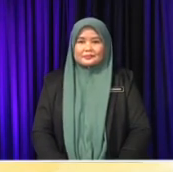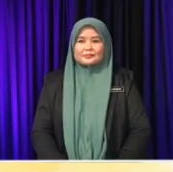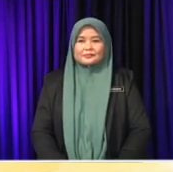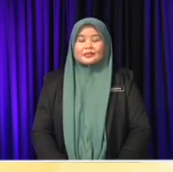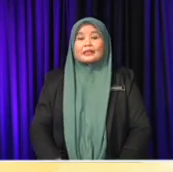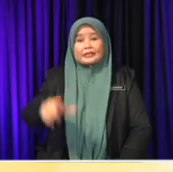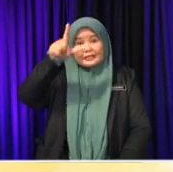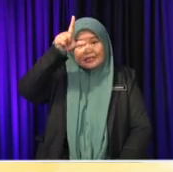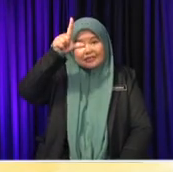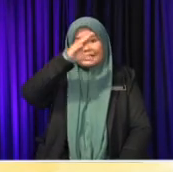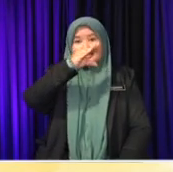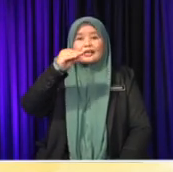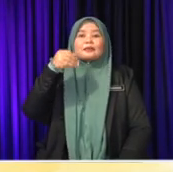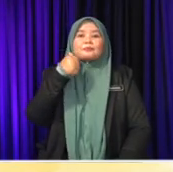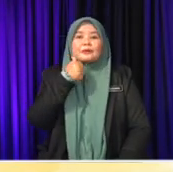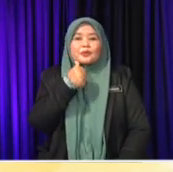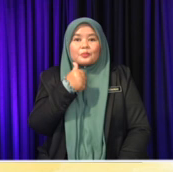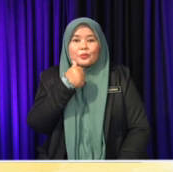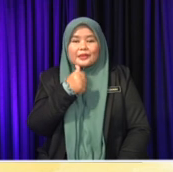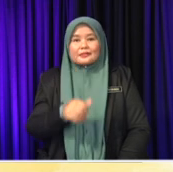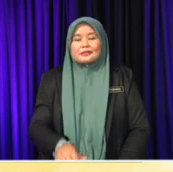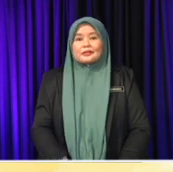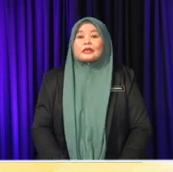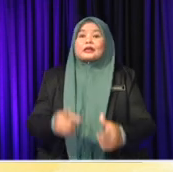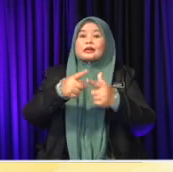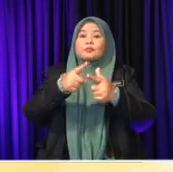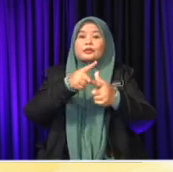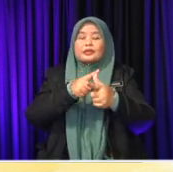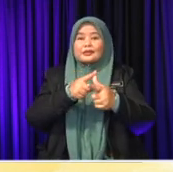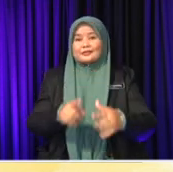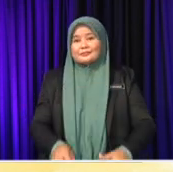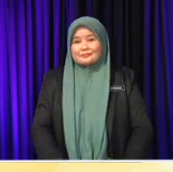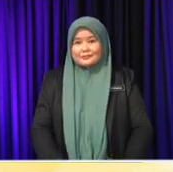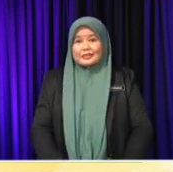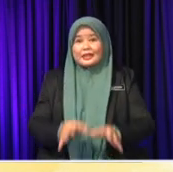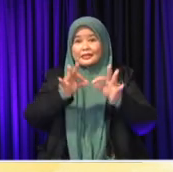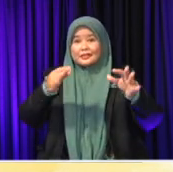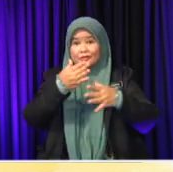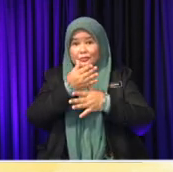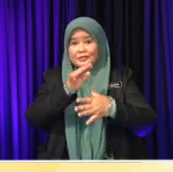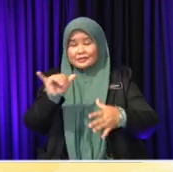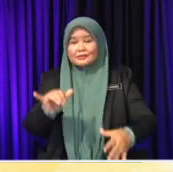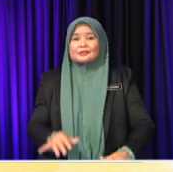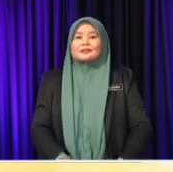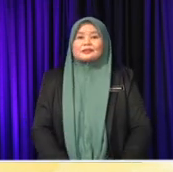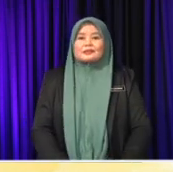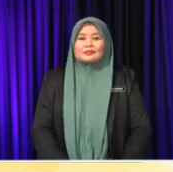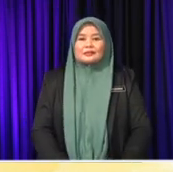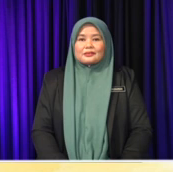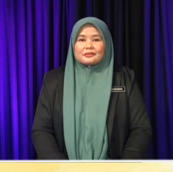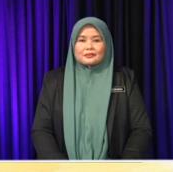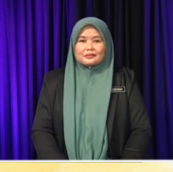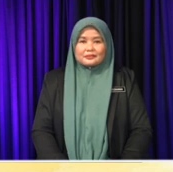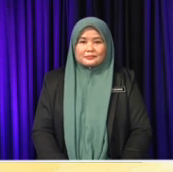lelaki dan perempuan kemudian kalimat seterusnya yang kita beri perhatian ialah